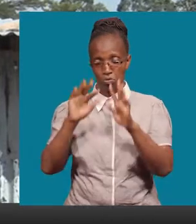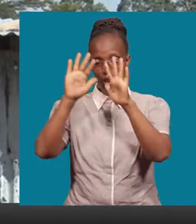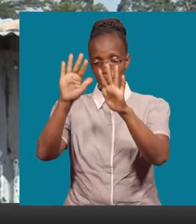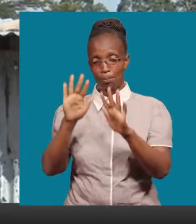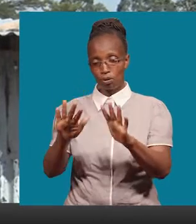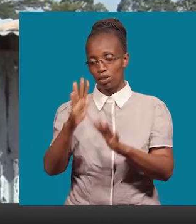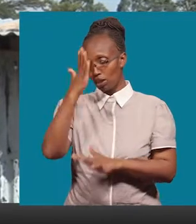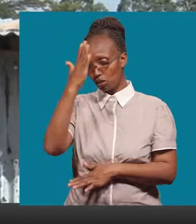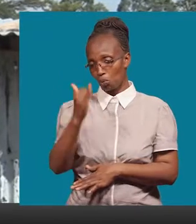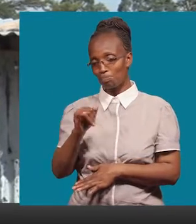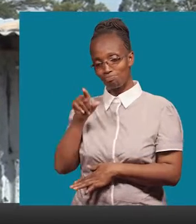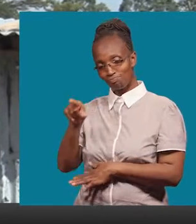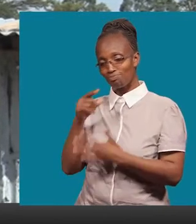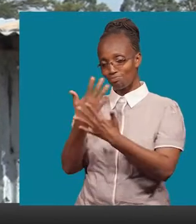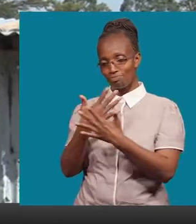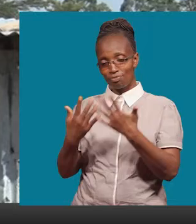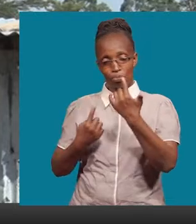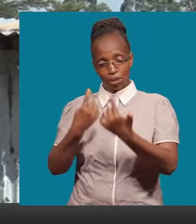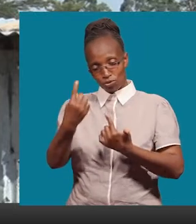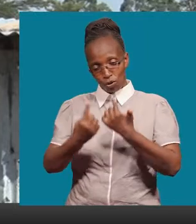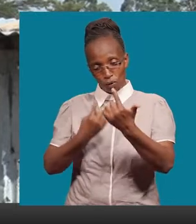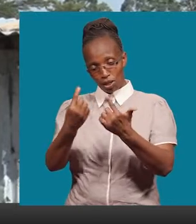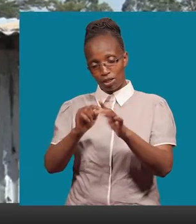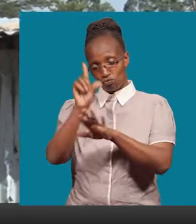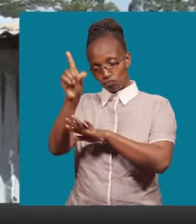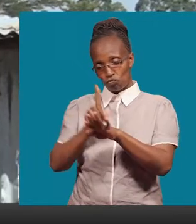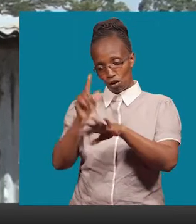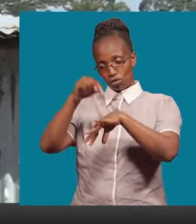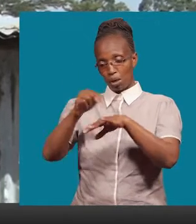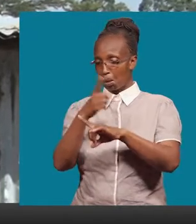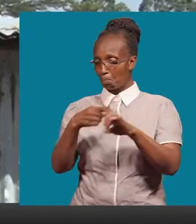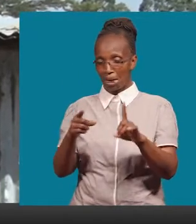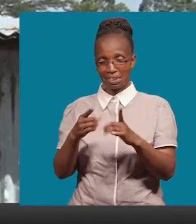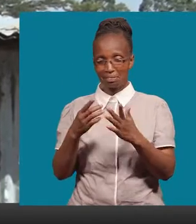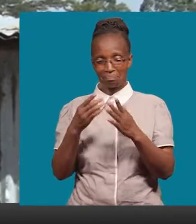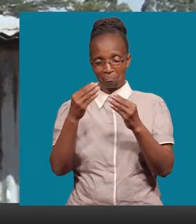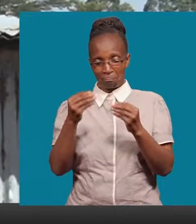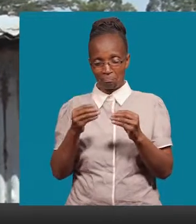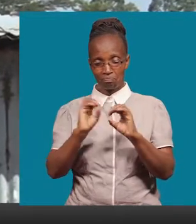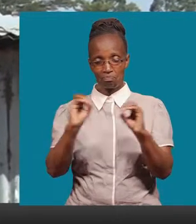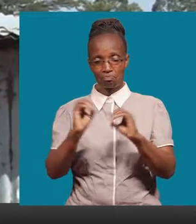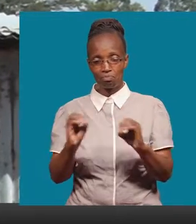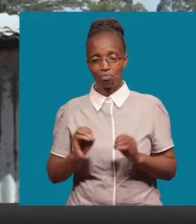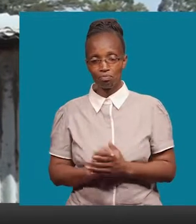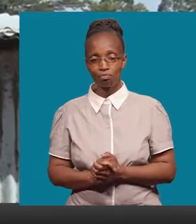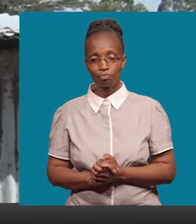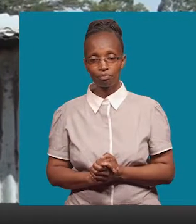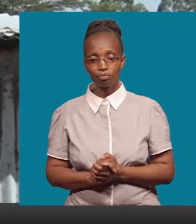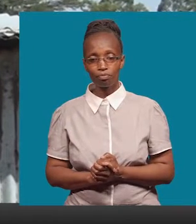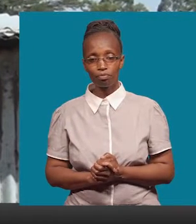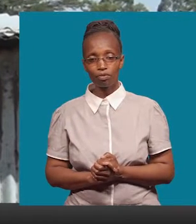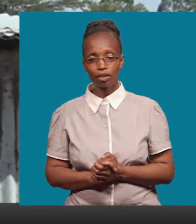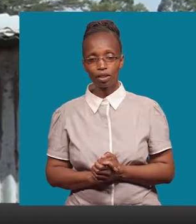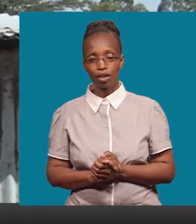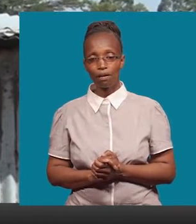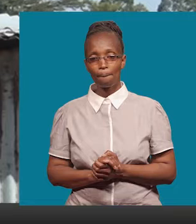ingekuwa jambo la muhimu sana. Cause ni kitu ambacho tumejaribu kuongea kwa muda mrefu but haisikiki. Mambo imeenda pa kwa town manager, kwa